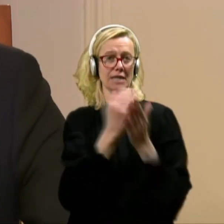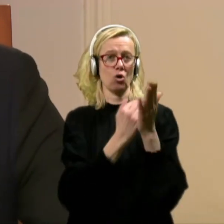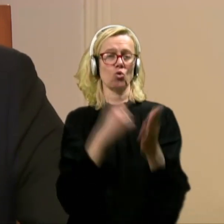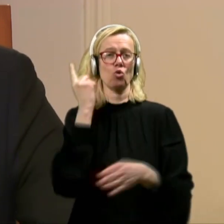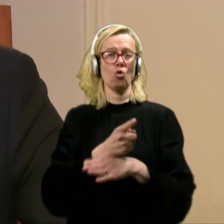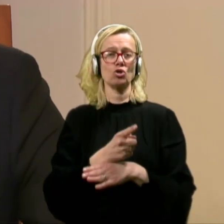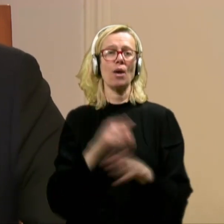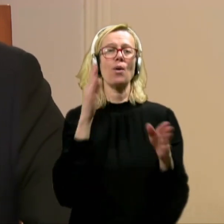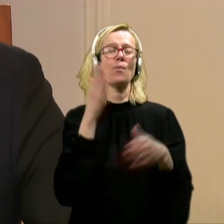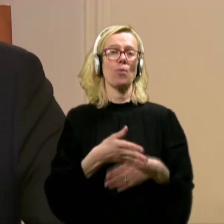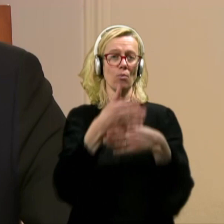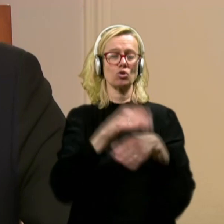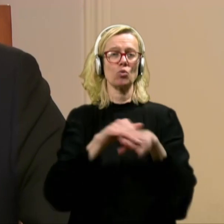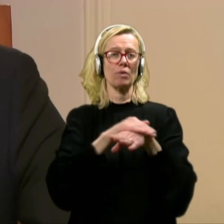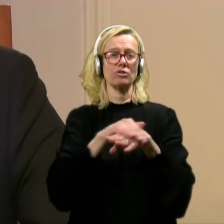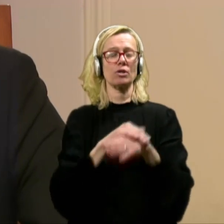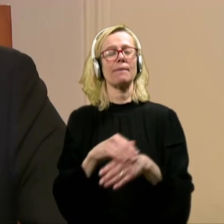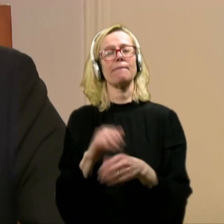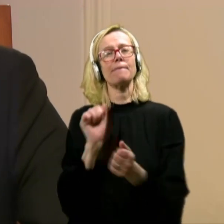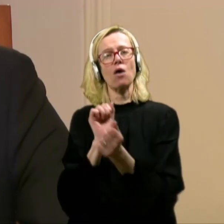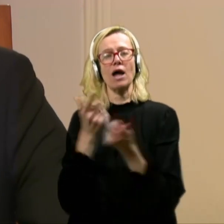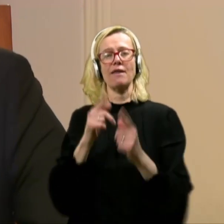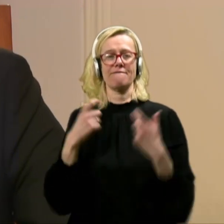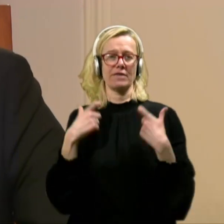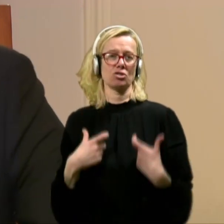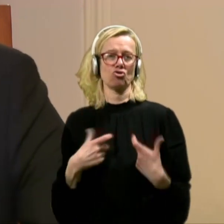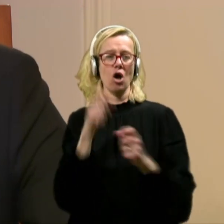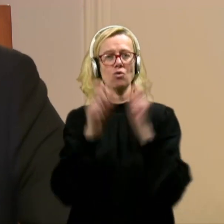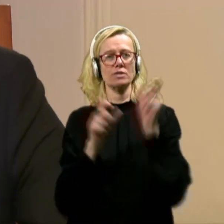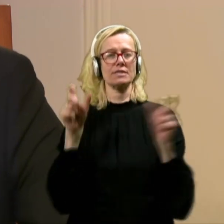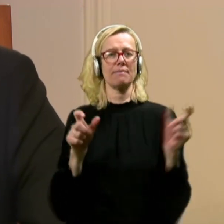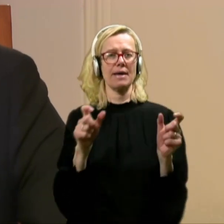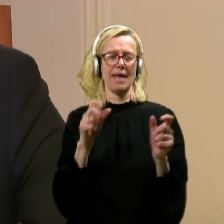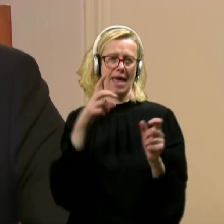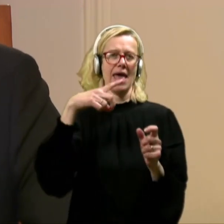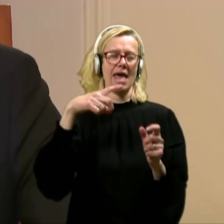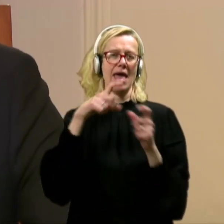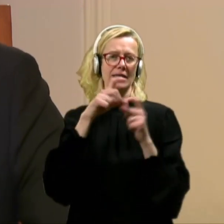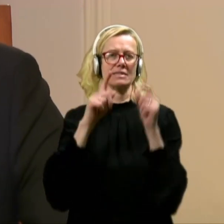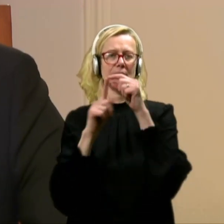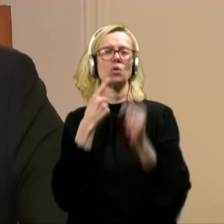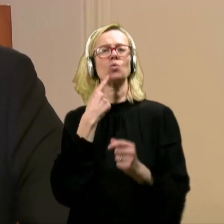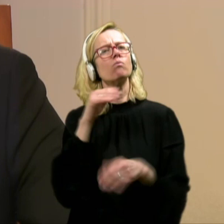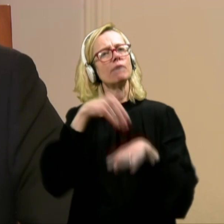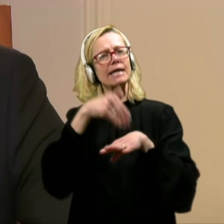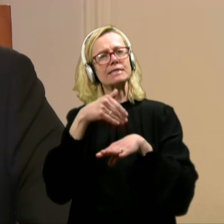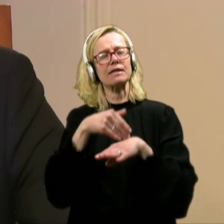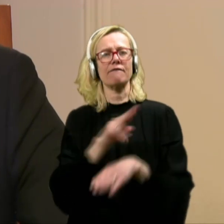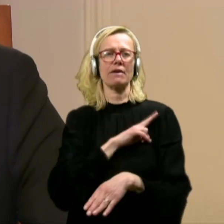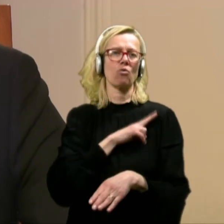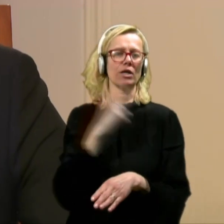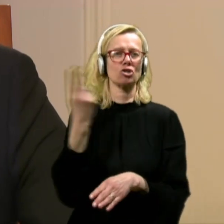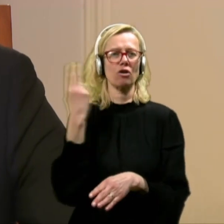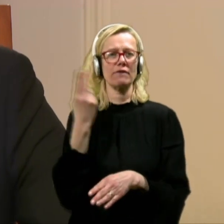so pomoči upravičene pravne ali fizične osebe, SPI, ki so bili registrirani v